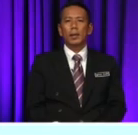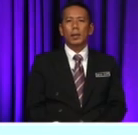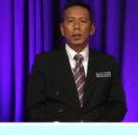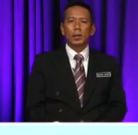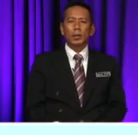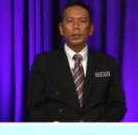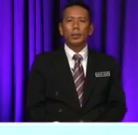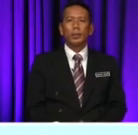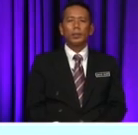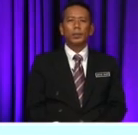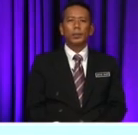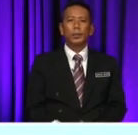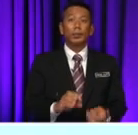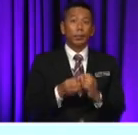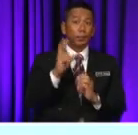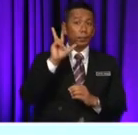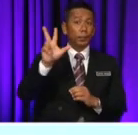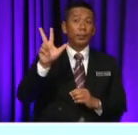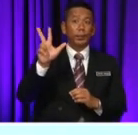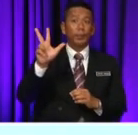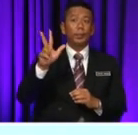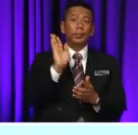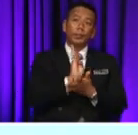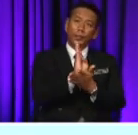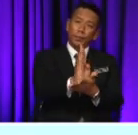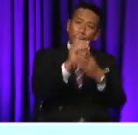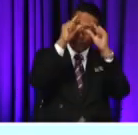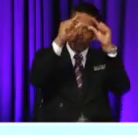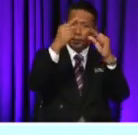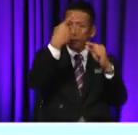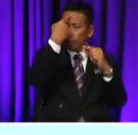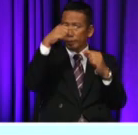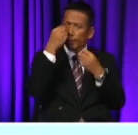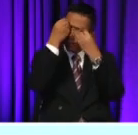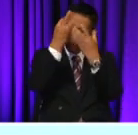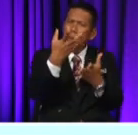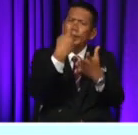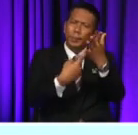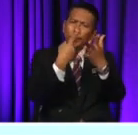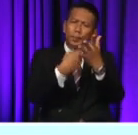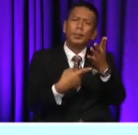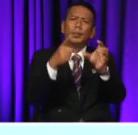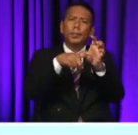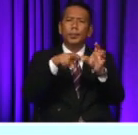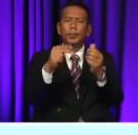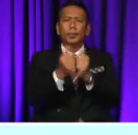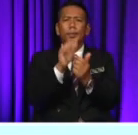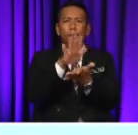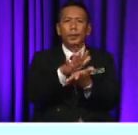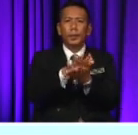yang kedua yang ketiga membantu guru untuk menyampaikan maklumat berkaitan dengan sekolah